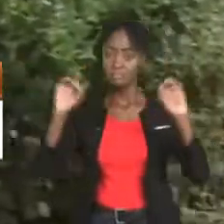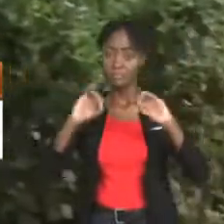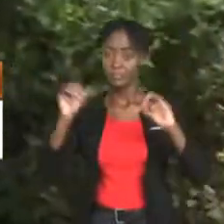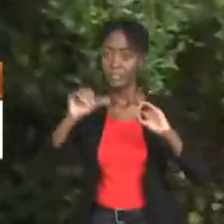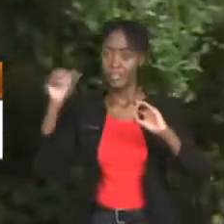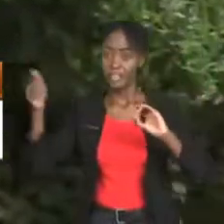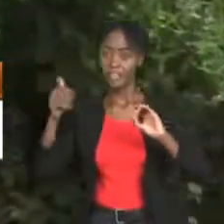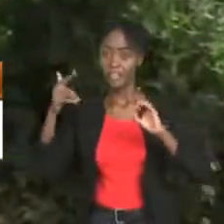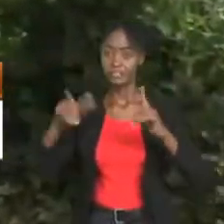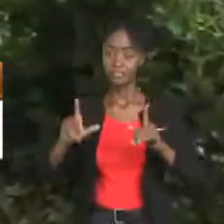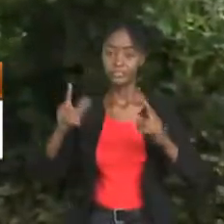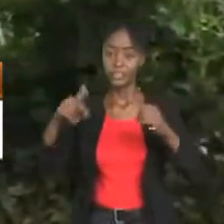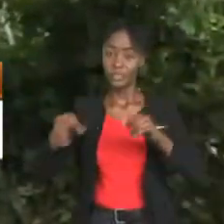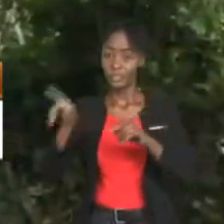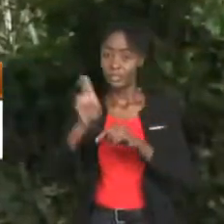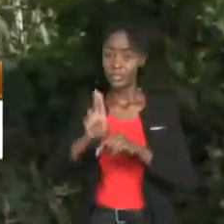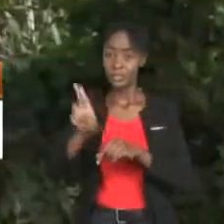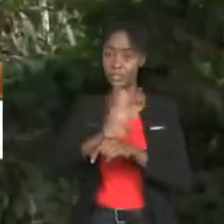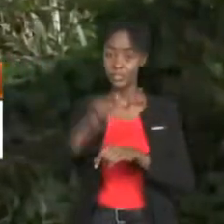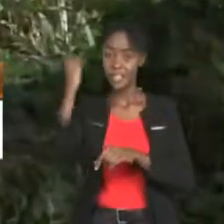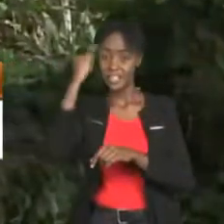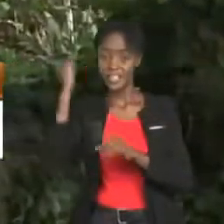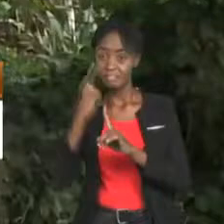Wengine wakawa wabunifu zaidi.